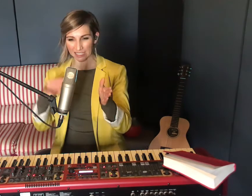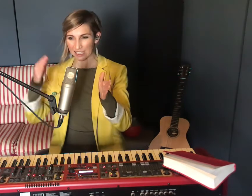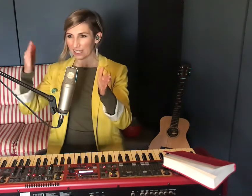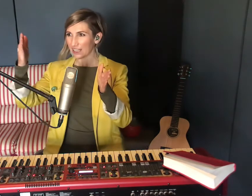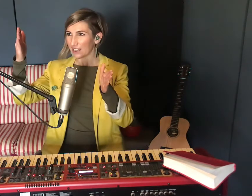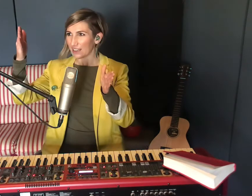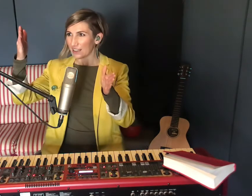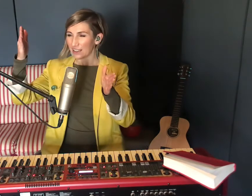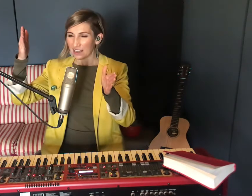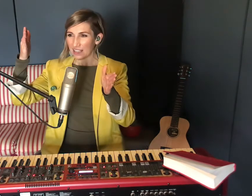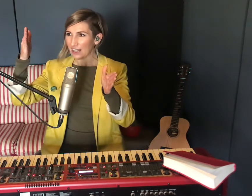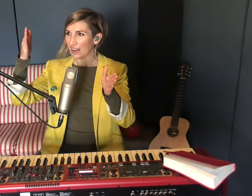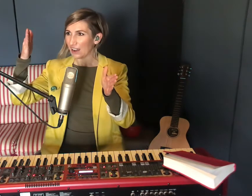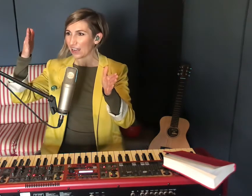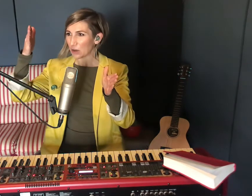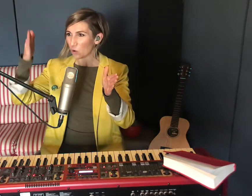dan